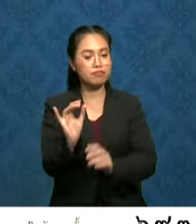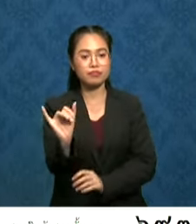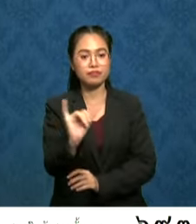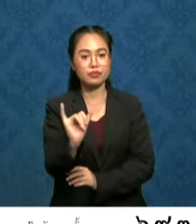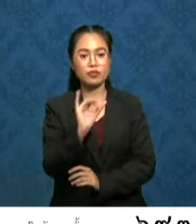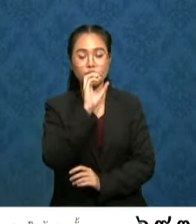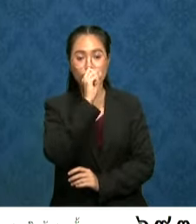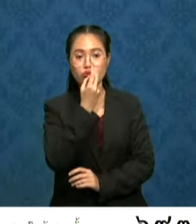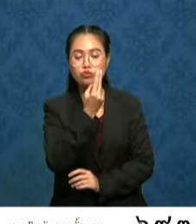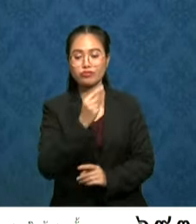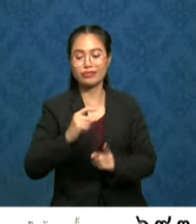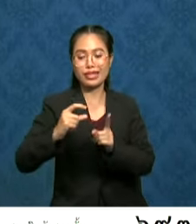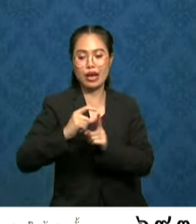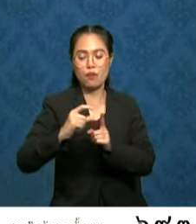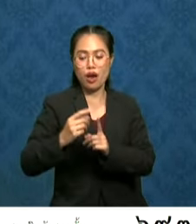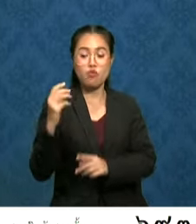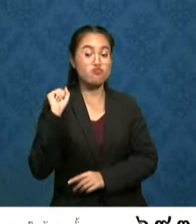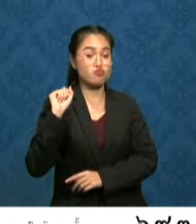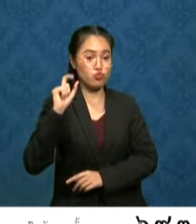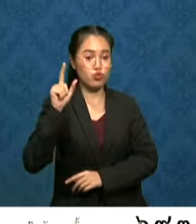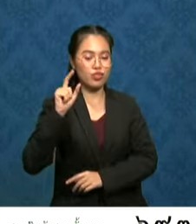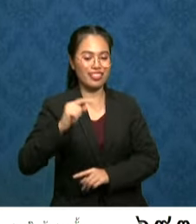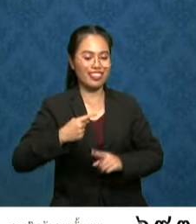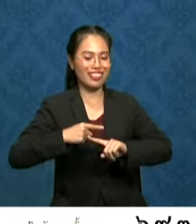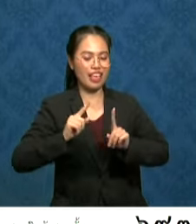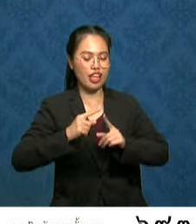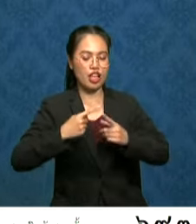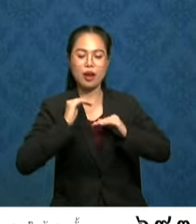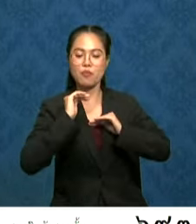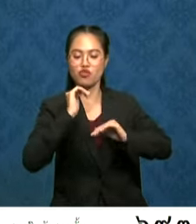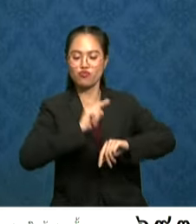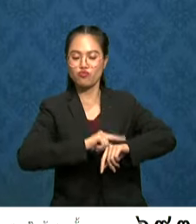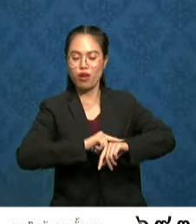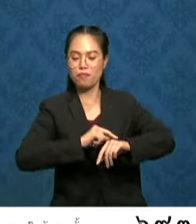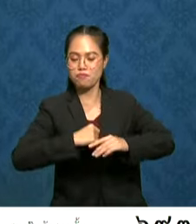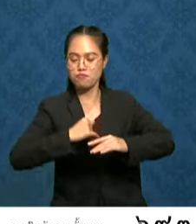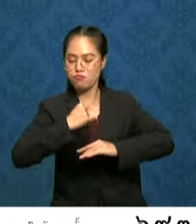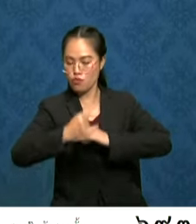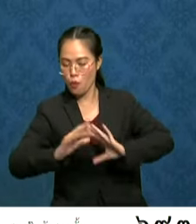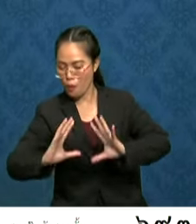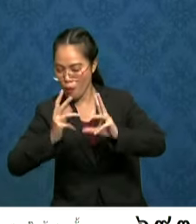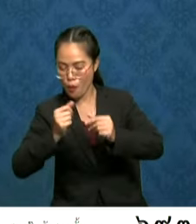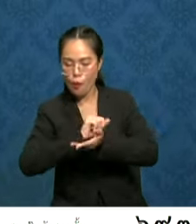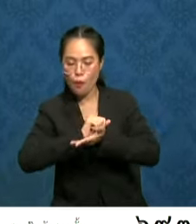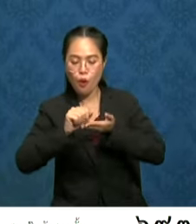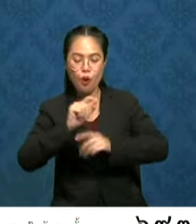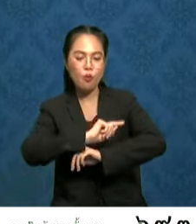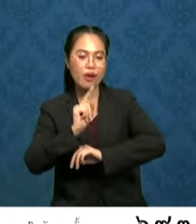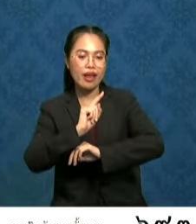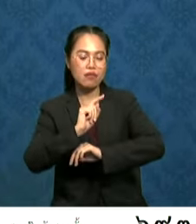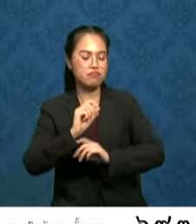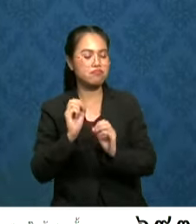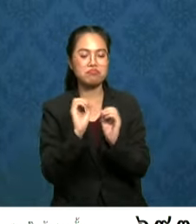คำว่าเร่งรัดแต่ก็ไม่ได้บอกว่าจะเสร็จเมื่อไหร่นะคะมีคำว่าคำกว้างๆอย่างที่อย่างเช่นคำว่าส่ง